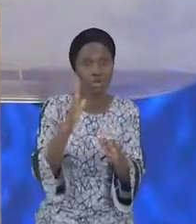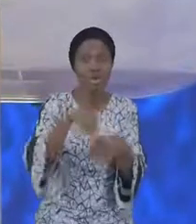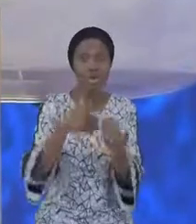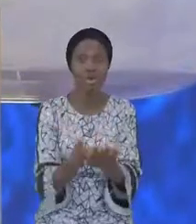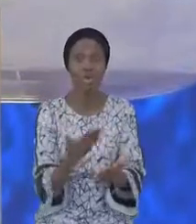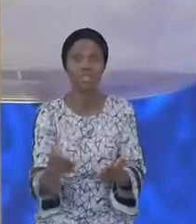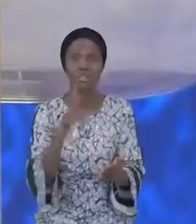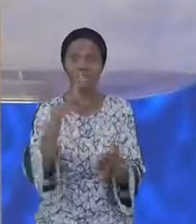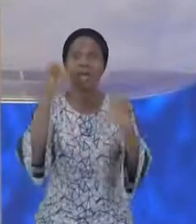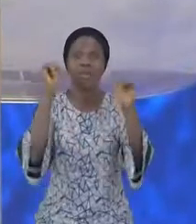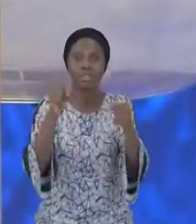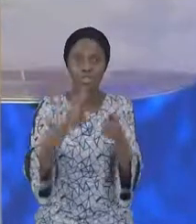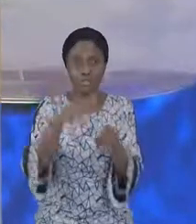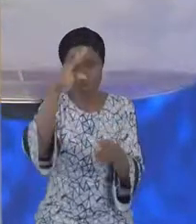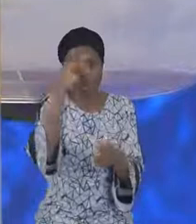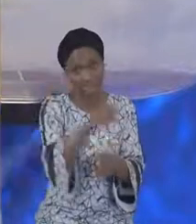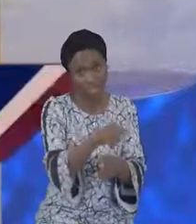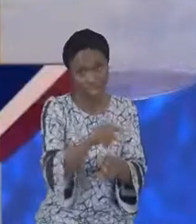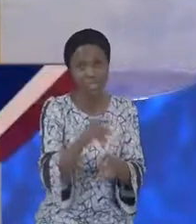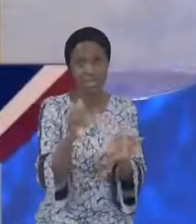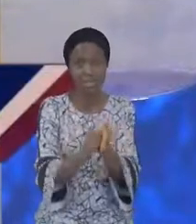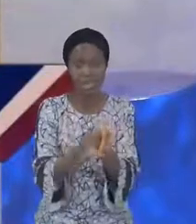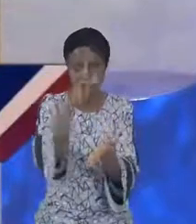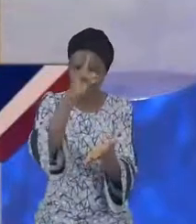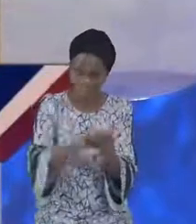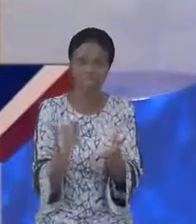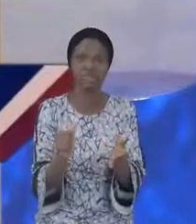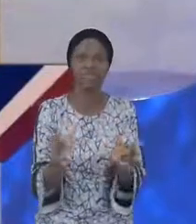Dieu, tout est possible à Dieu, tout est possible à celui qui croit.